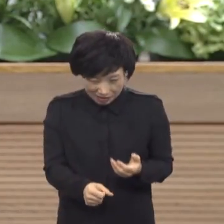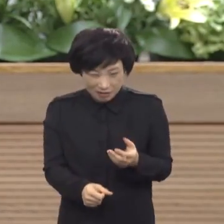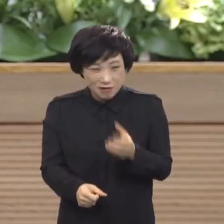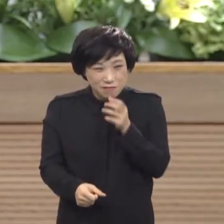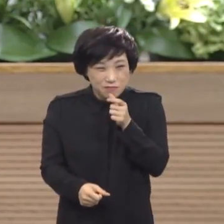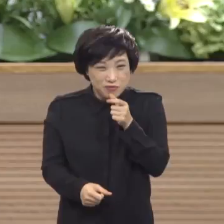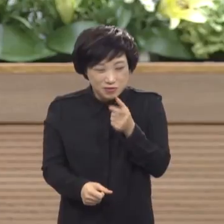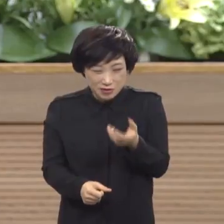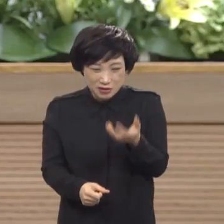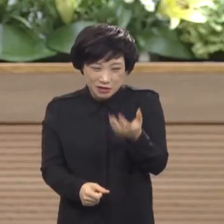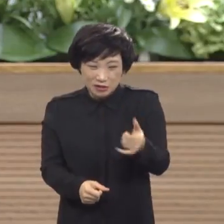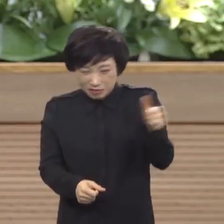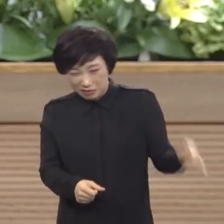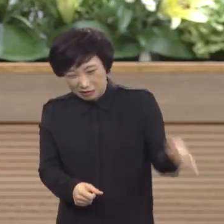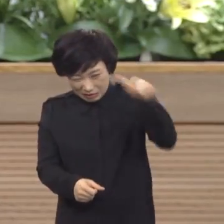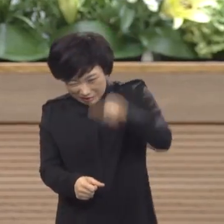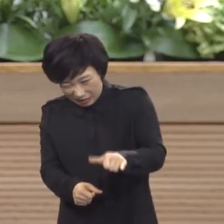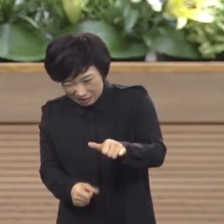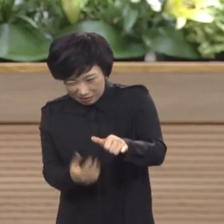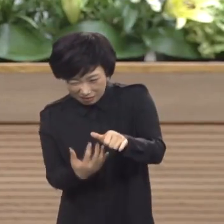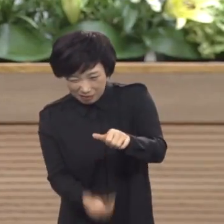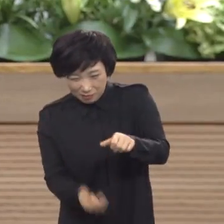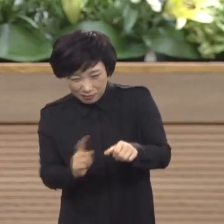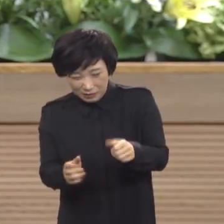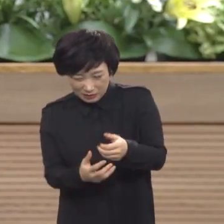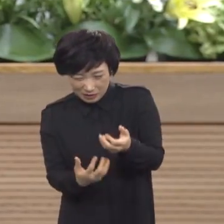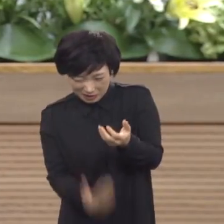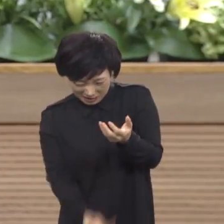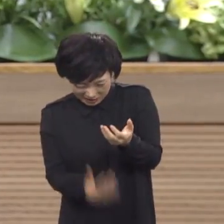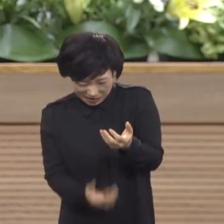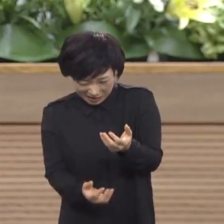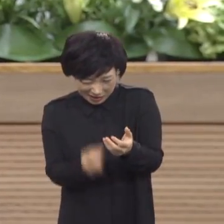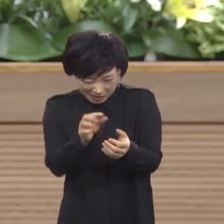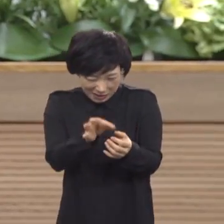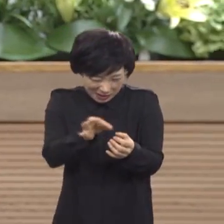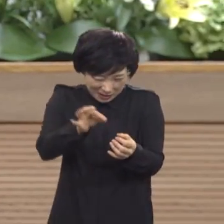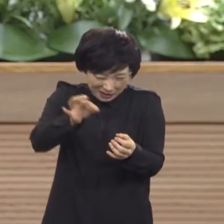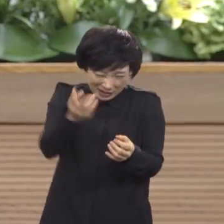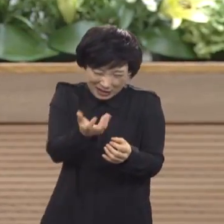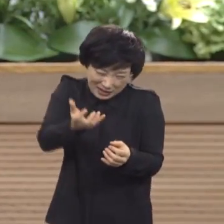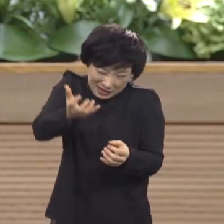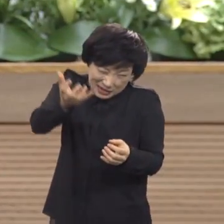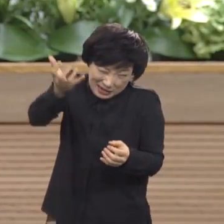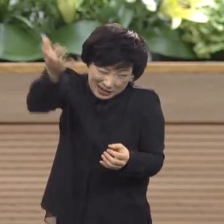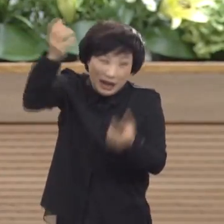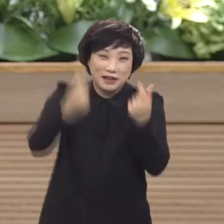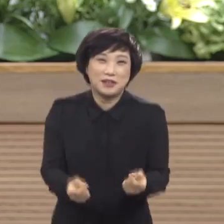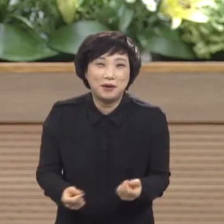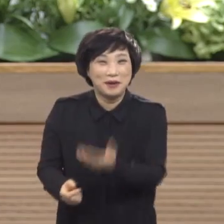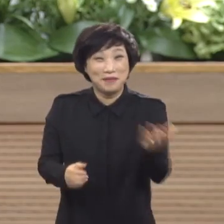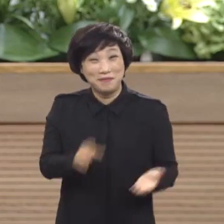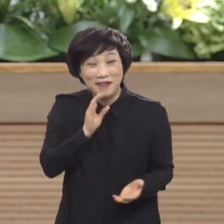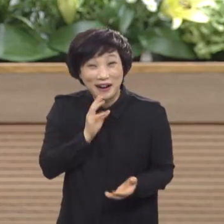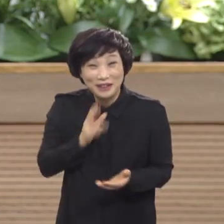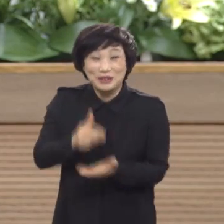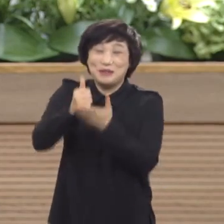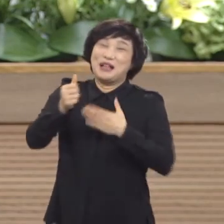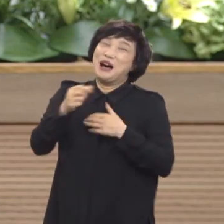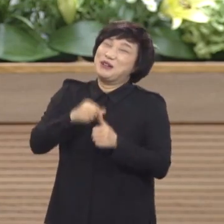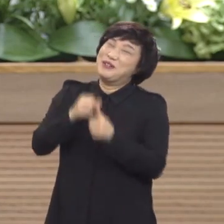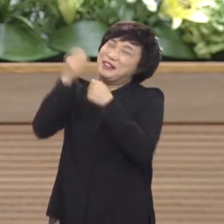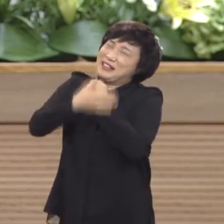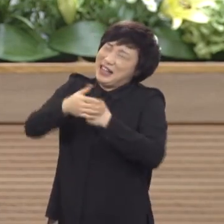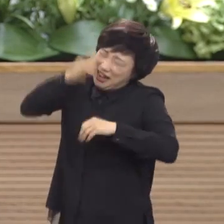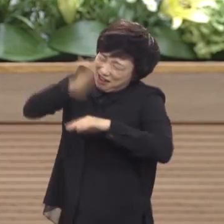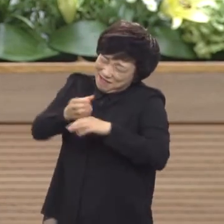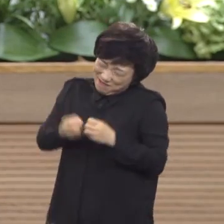확 솟아 올라가듯이 우리 속에서 막 주님이 날 구원하시는 애 감사가 내